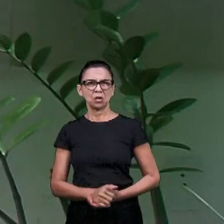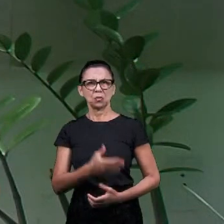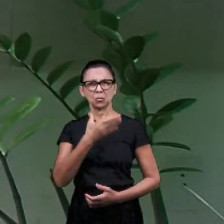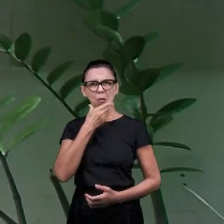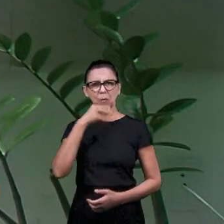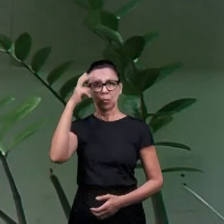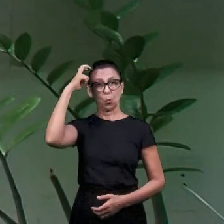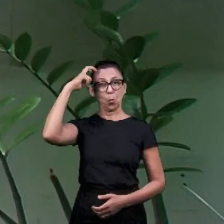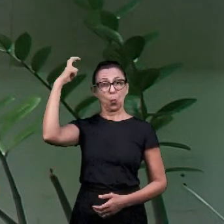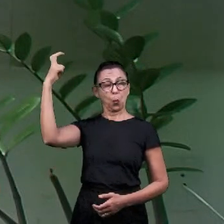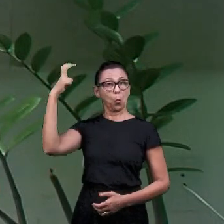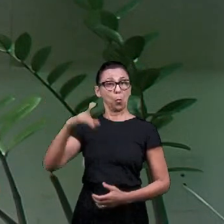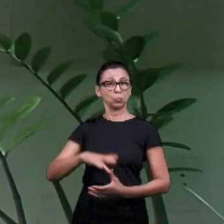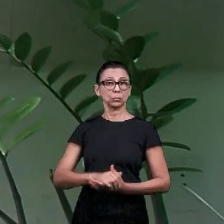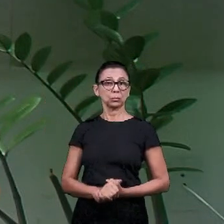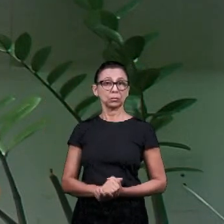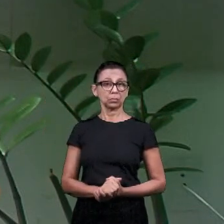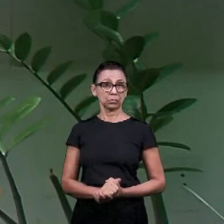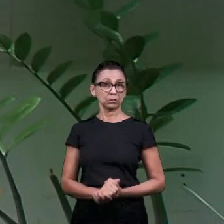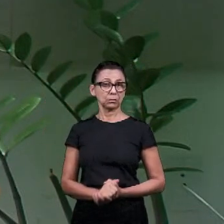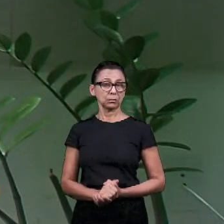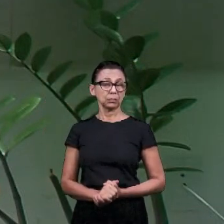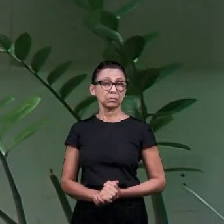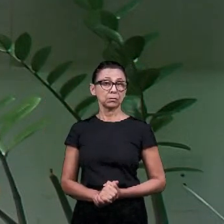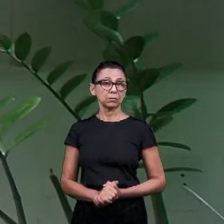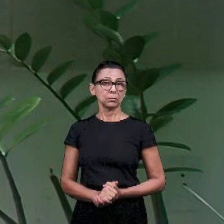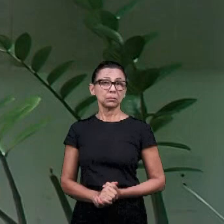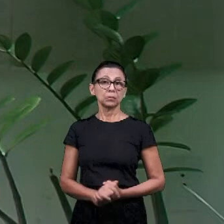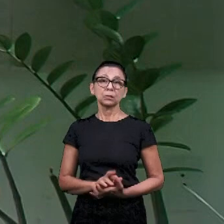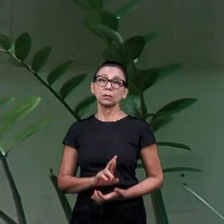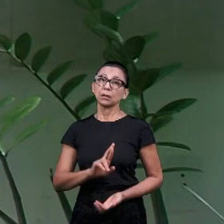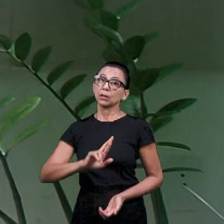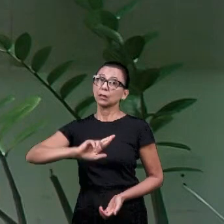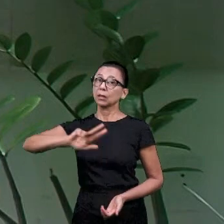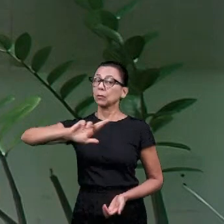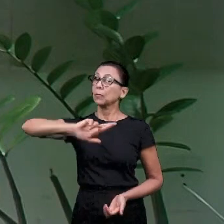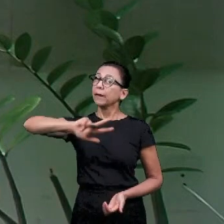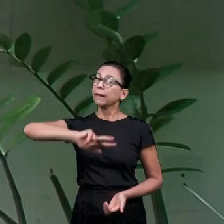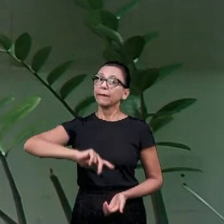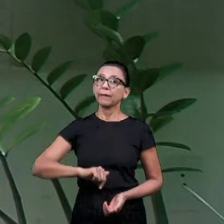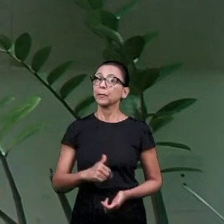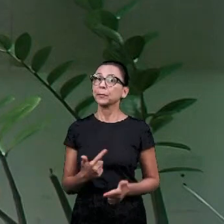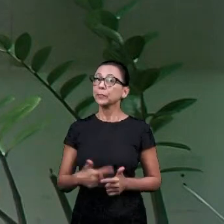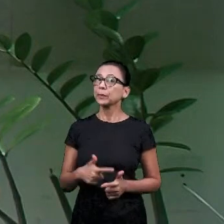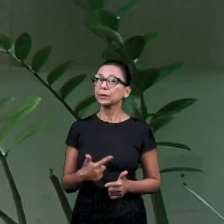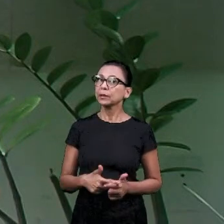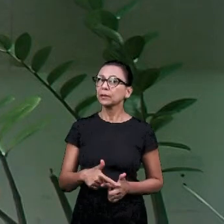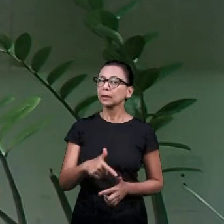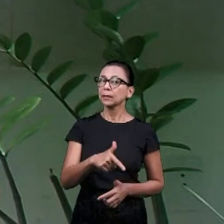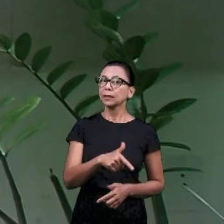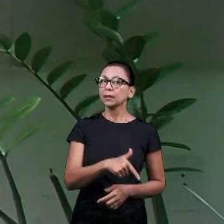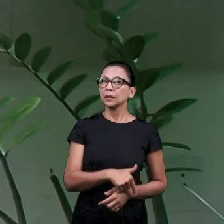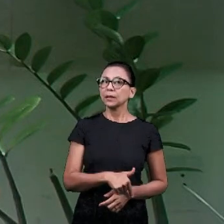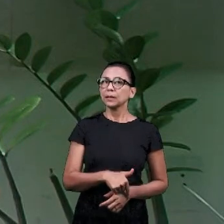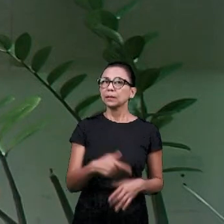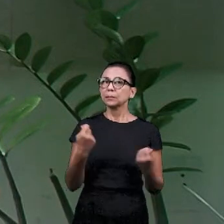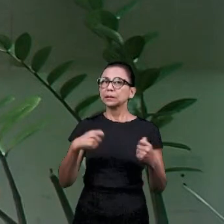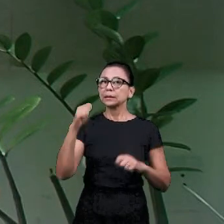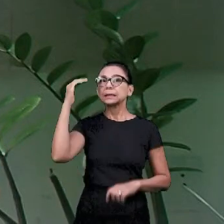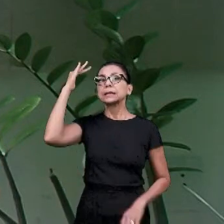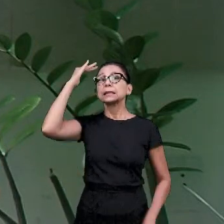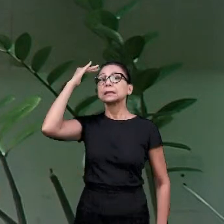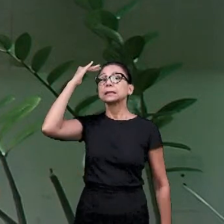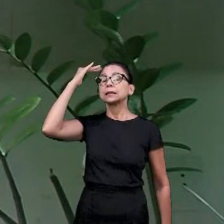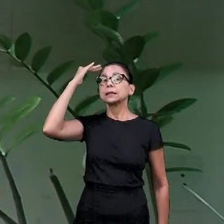Luther. Et ce n'est pas cela. L'homme, à ce moment, il doit comprendre qu'il